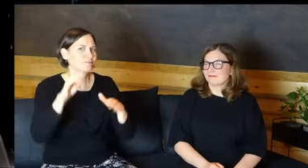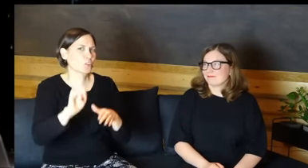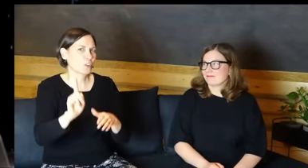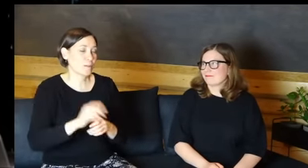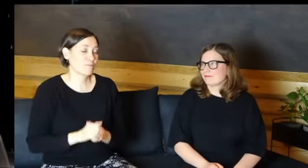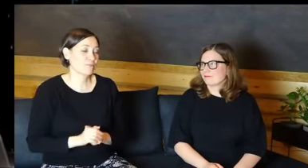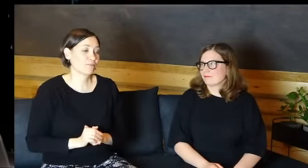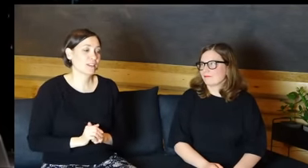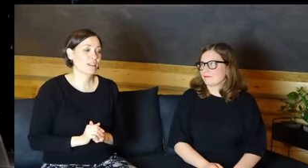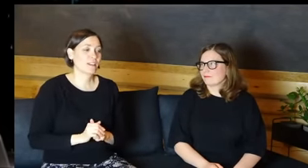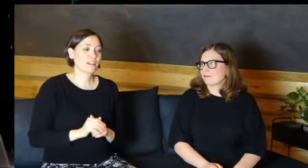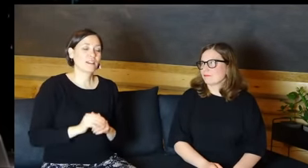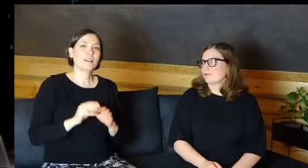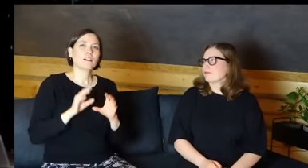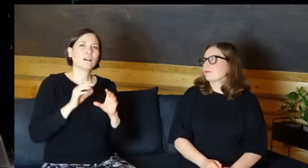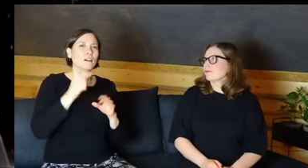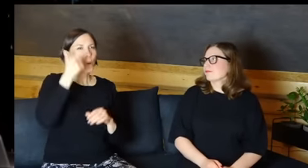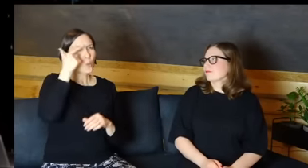Luottamus,